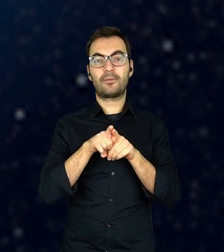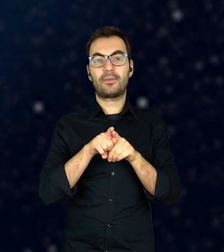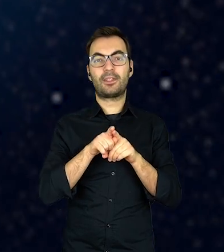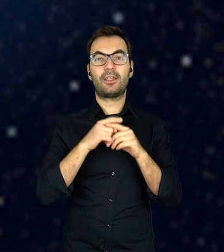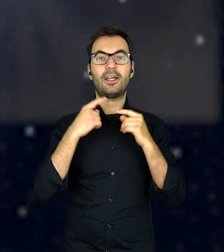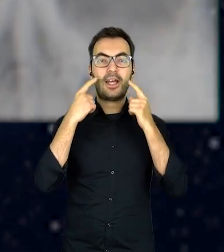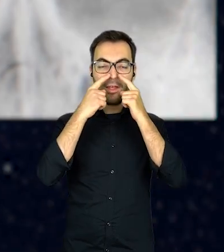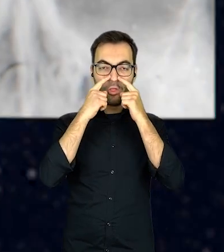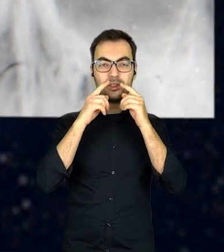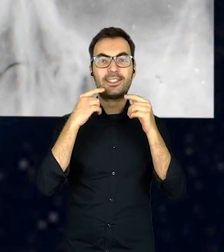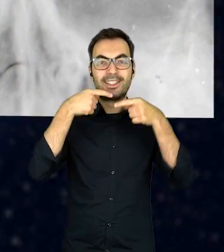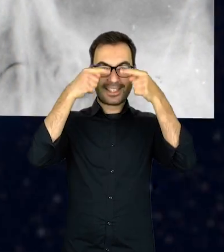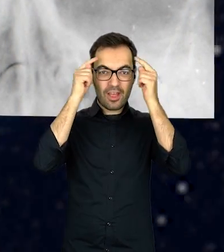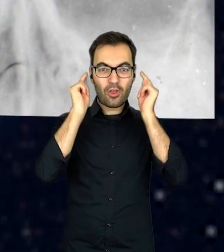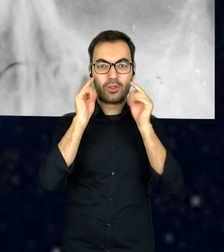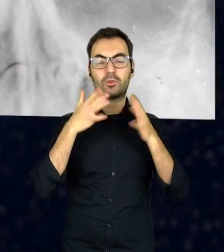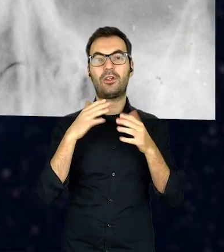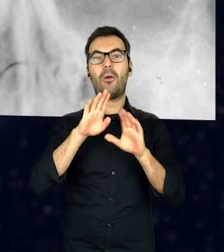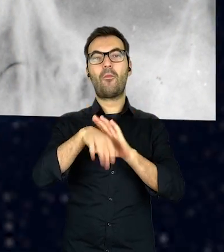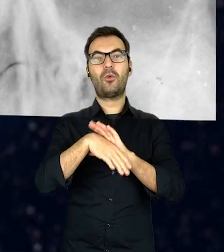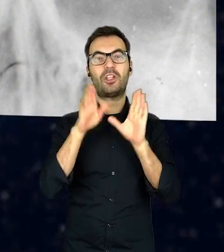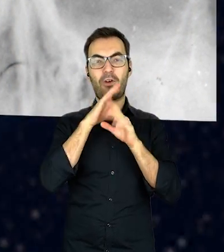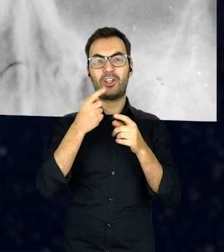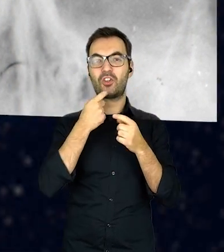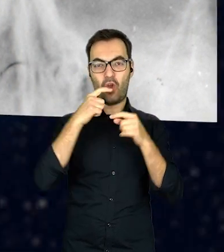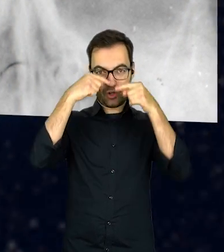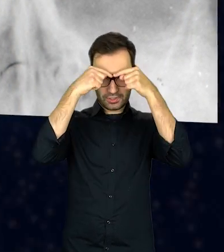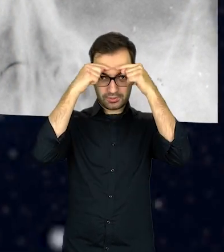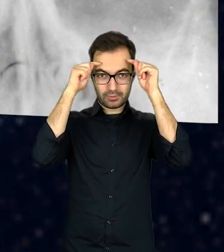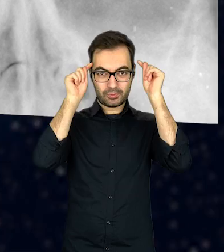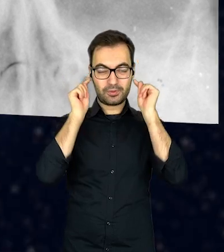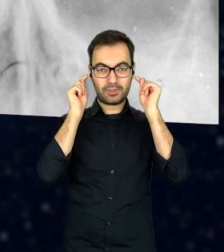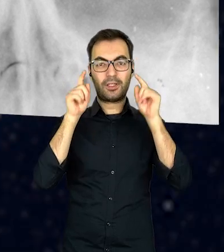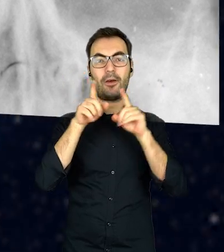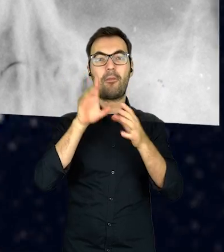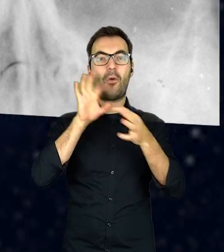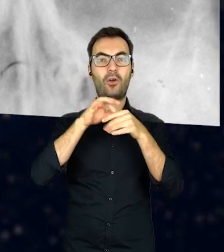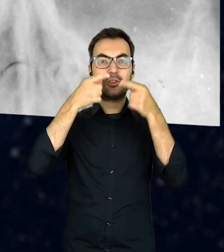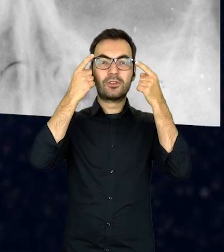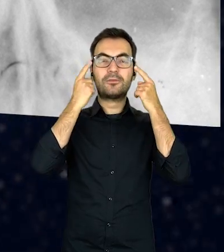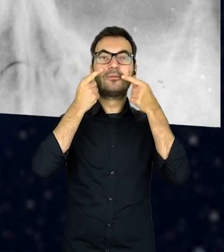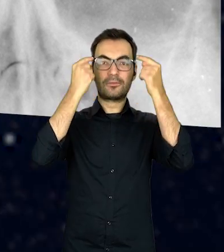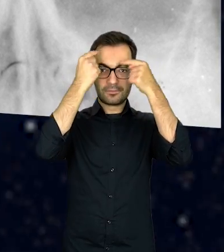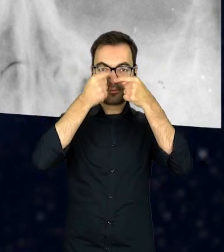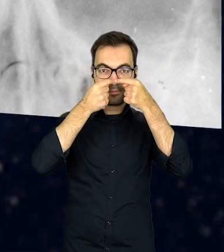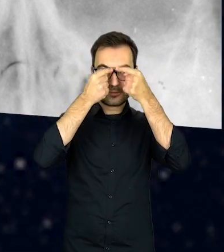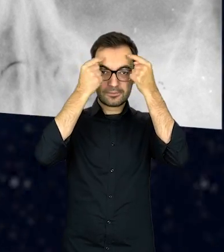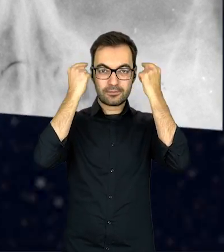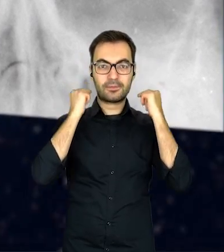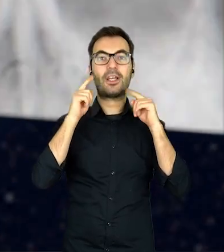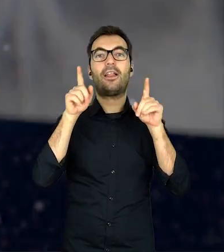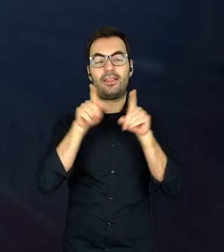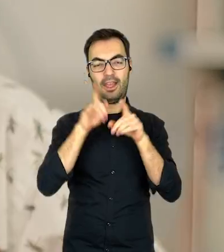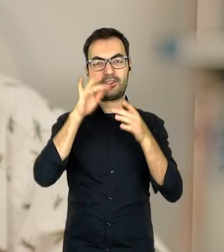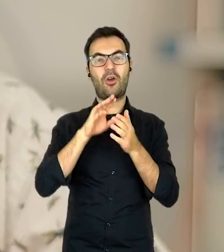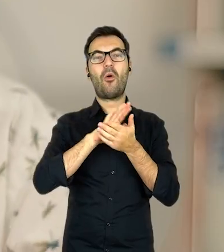przynosowe, czyli puste przestrzenie w kościach czaszki połączone z jamą nosową, które zresztą też są pokryte błoną śluzową. I